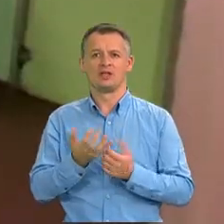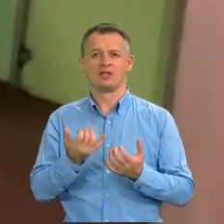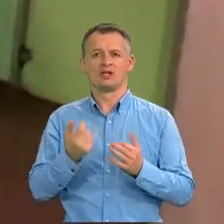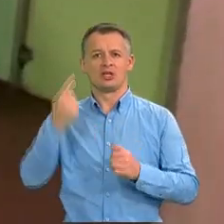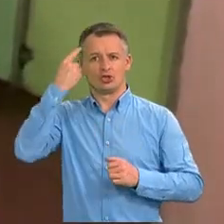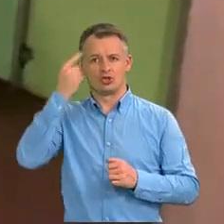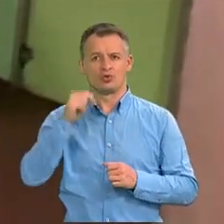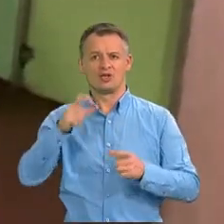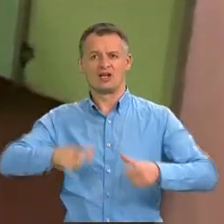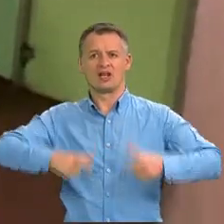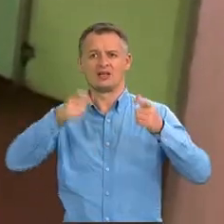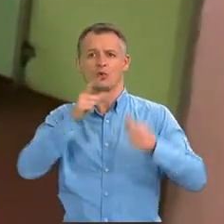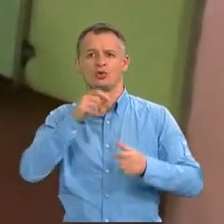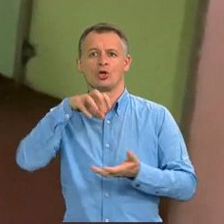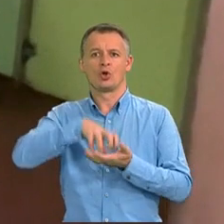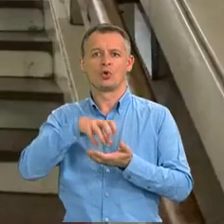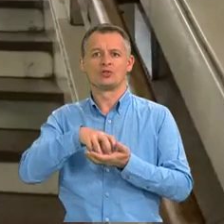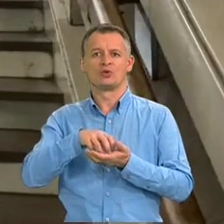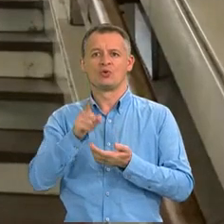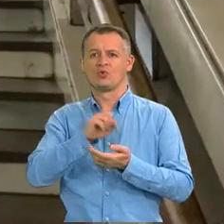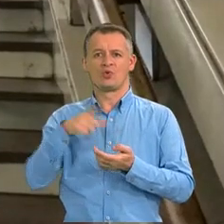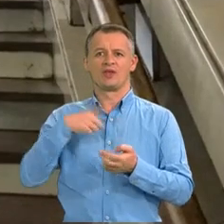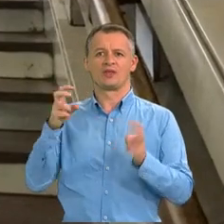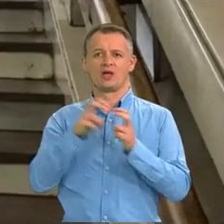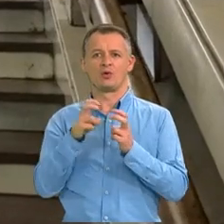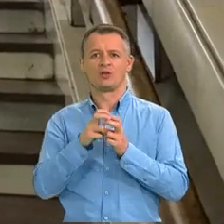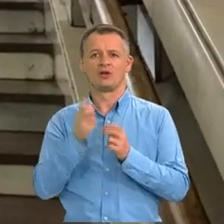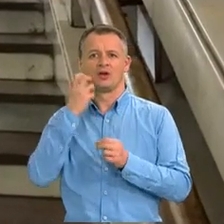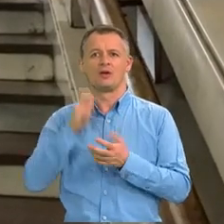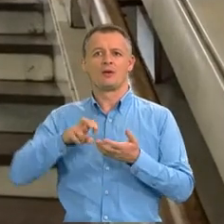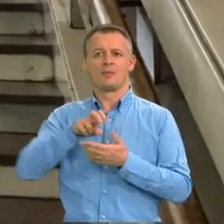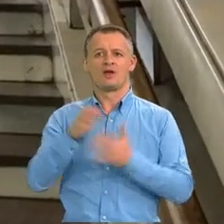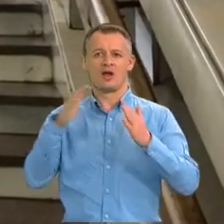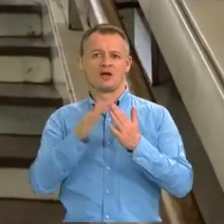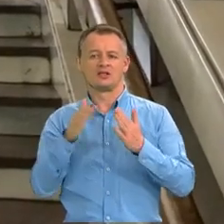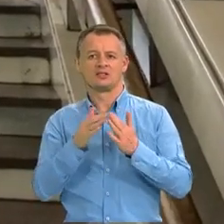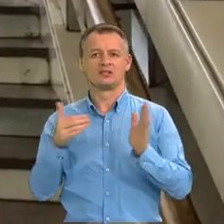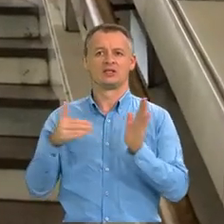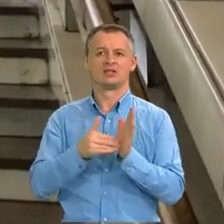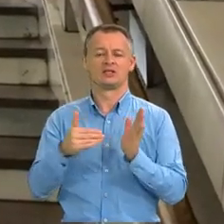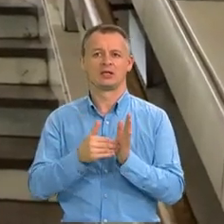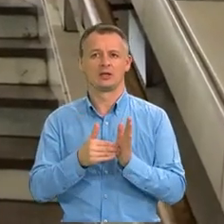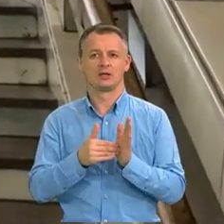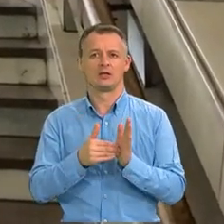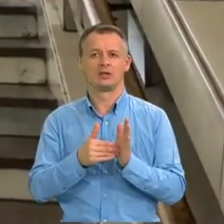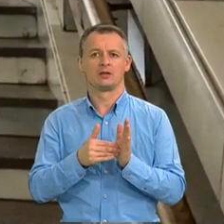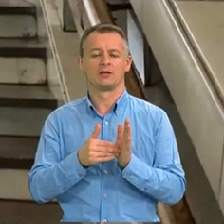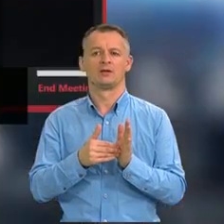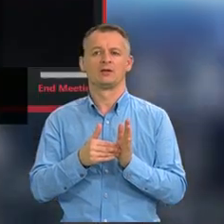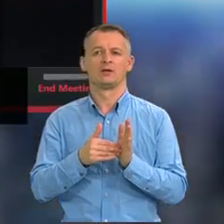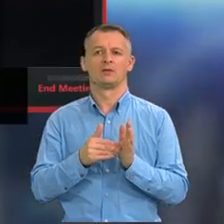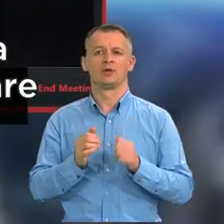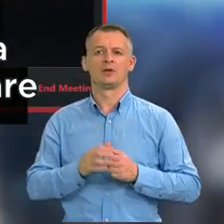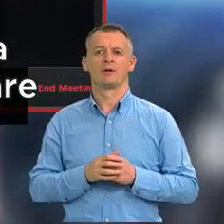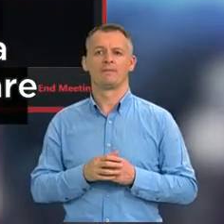know, there is no electricity in my residential building. So when I go home, I have